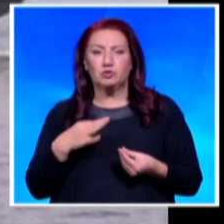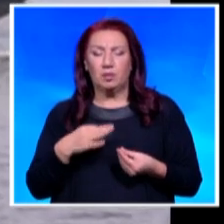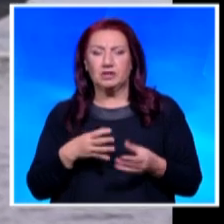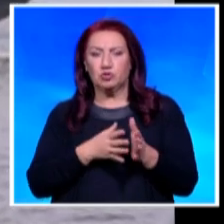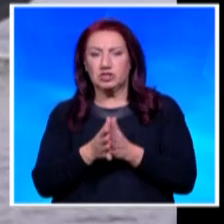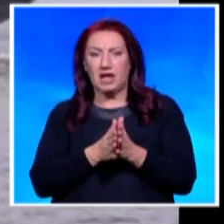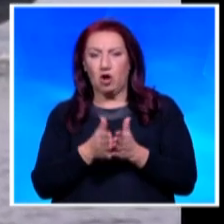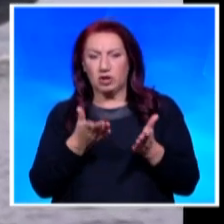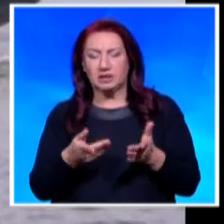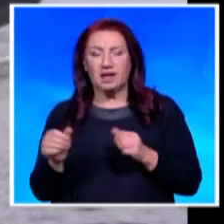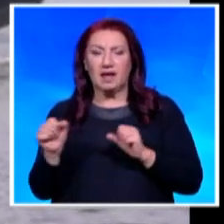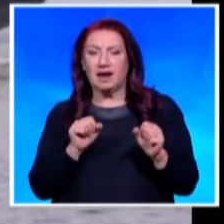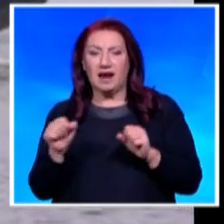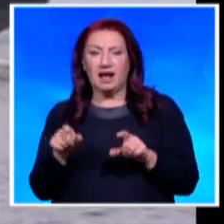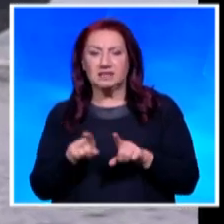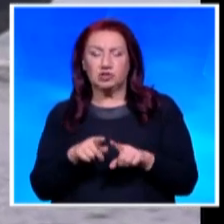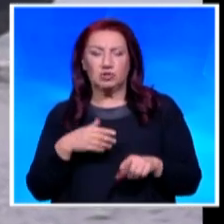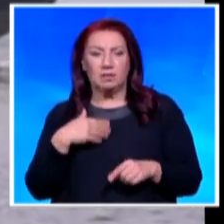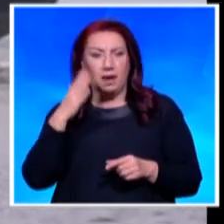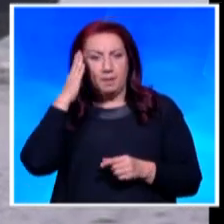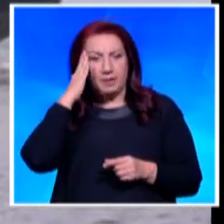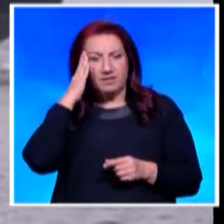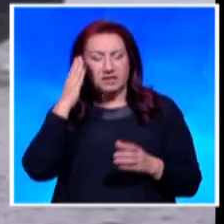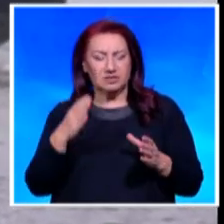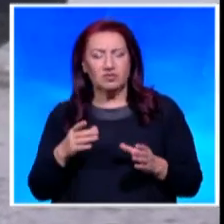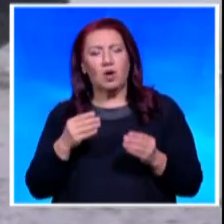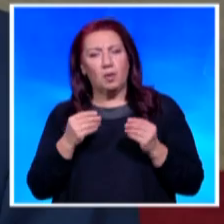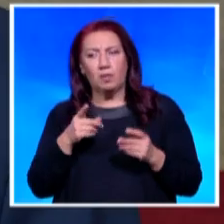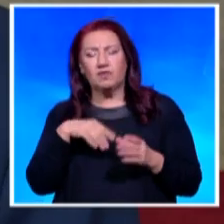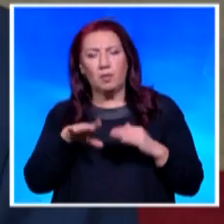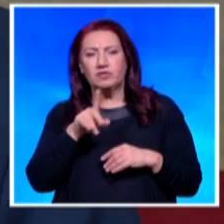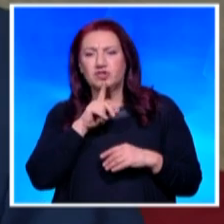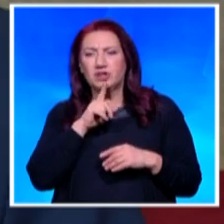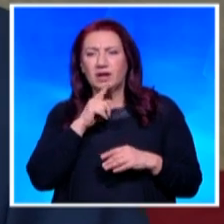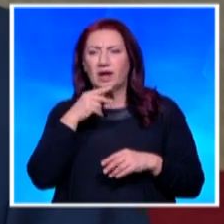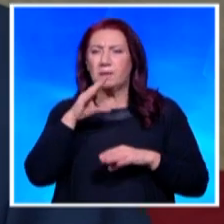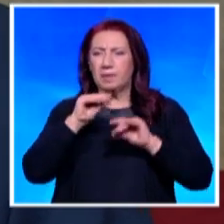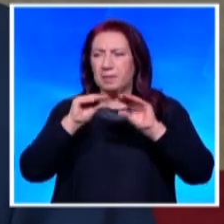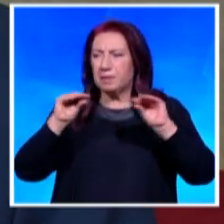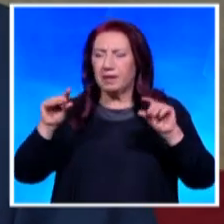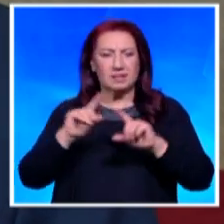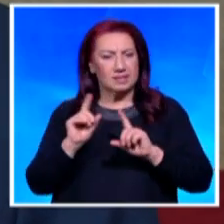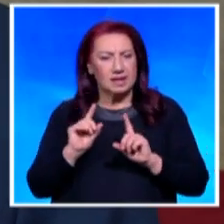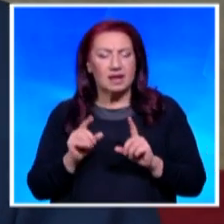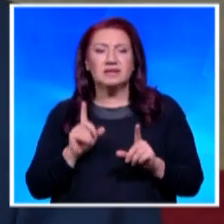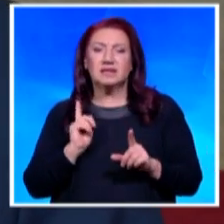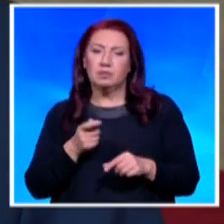и от правителството. Обикновено там трябва повече тишина, за да се проведат също